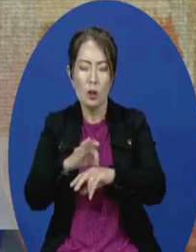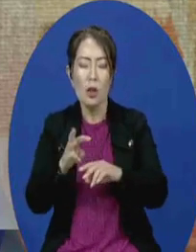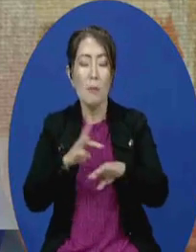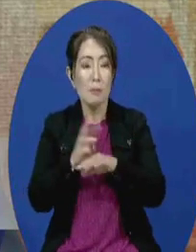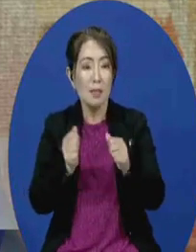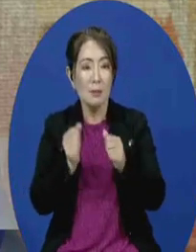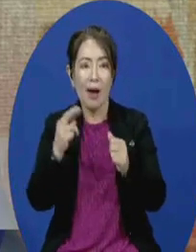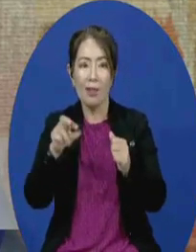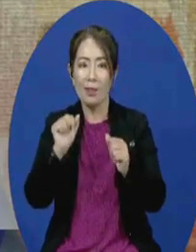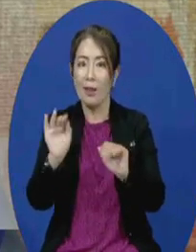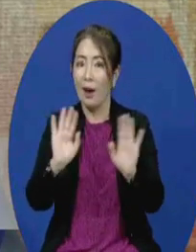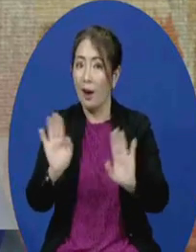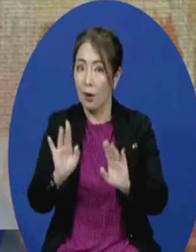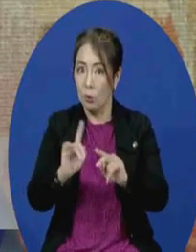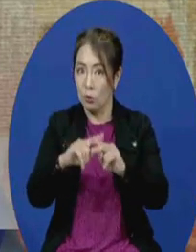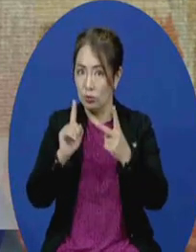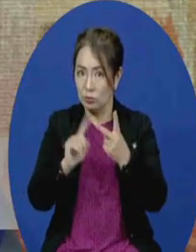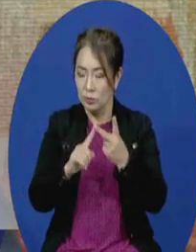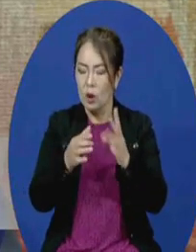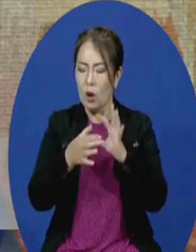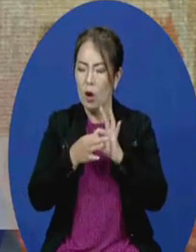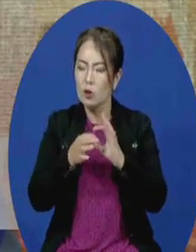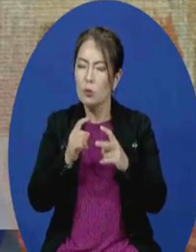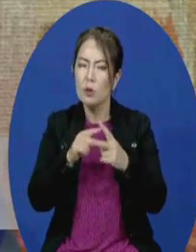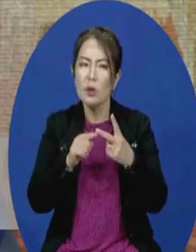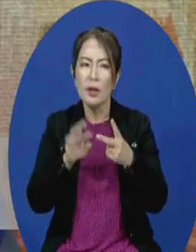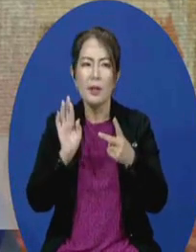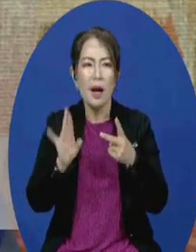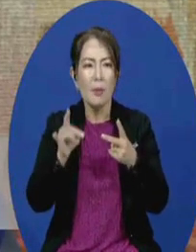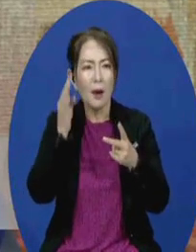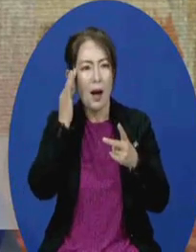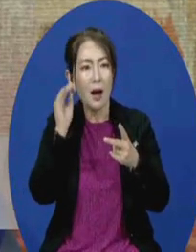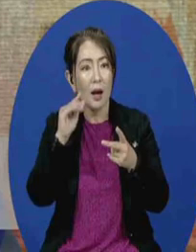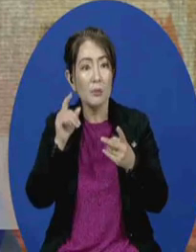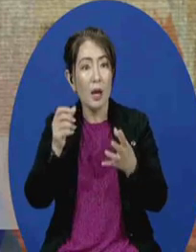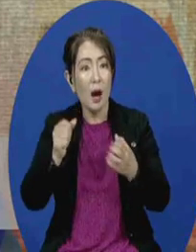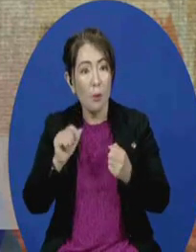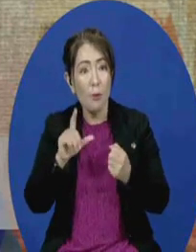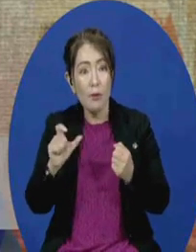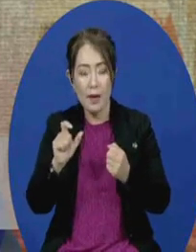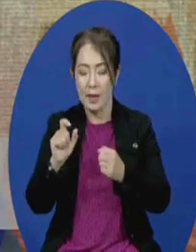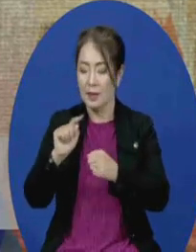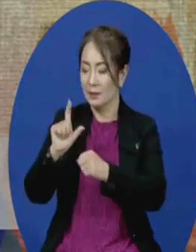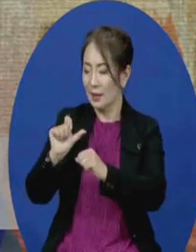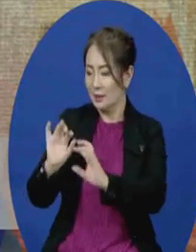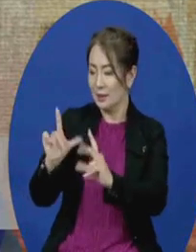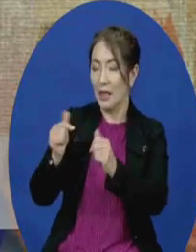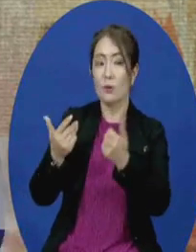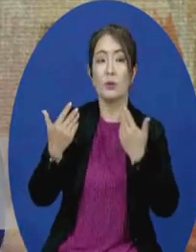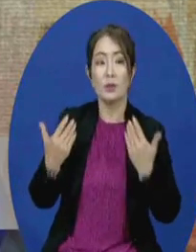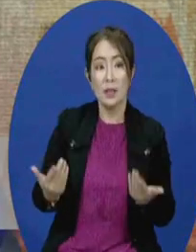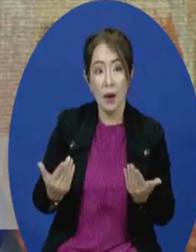ямар арга хэмжээ авах вэ? Ямар засаглалыг сайжруулах ямар арга хэмжээ авч ажиллах вэ?